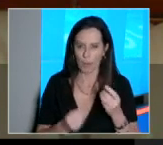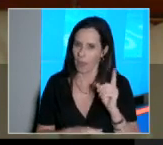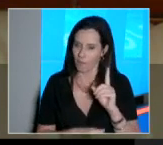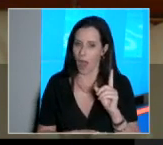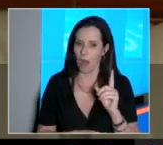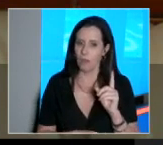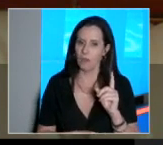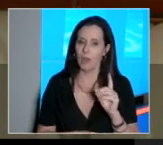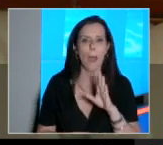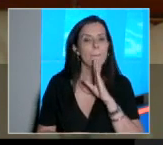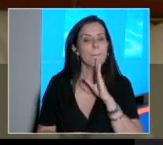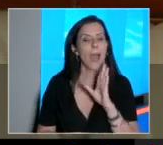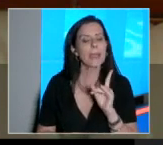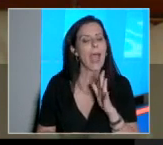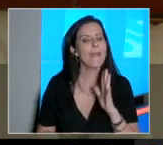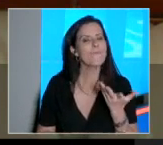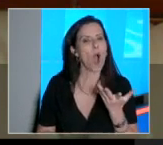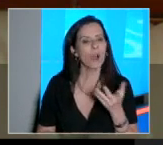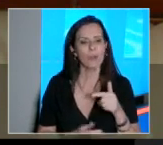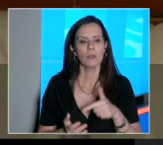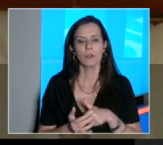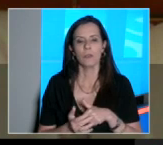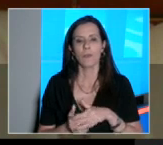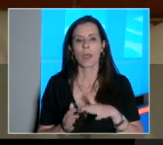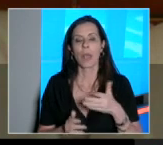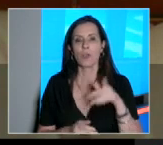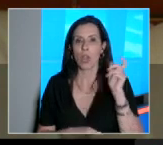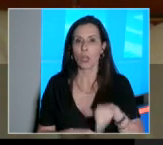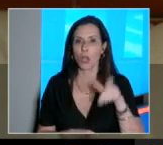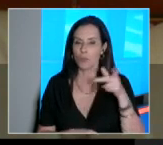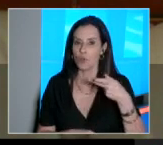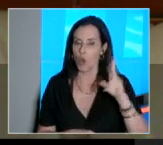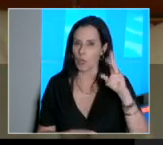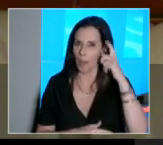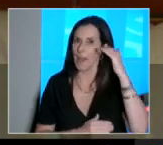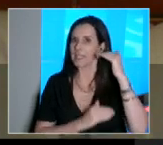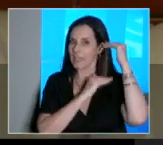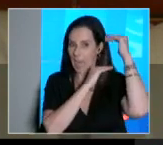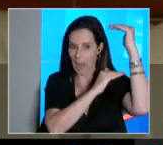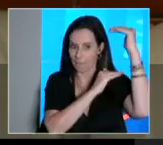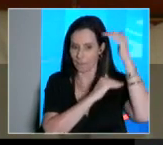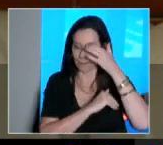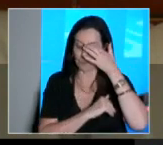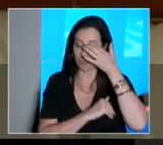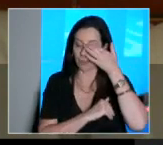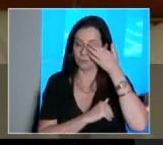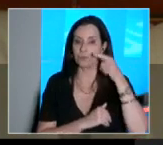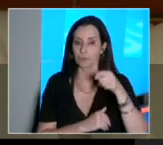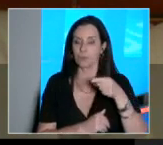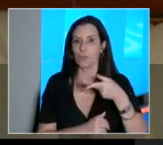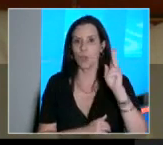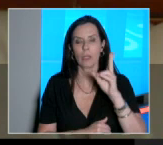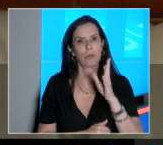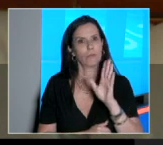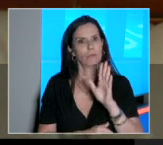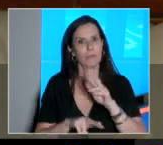אבל הבעיה מתמקדת ככל הנראה, ככל שמדובר באנשים יותר משכילים, הסיפור הזה הולך